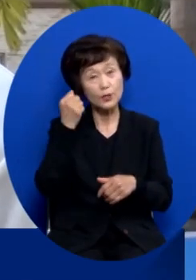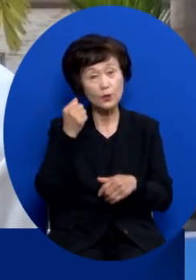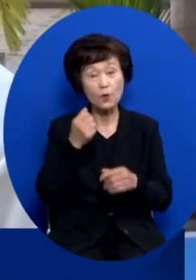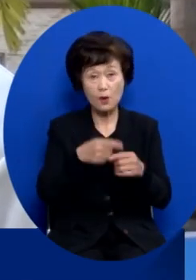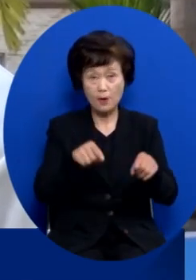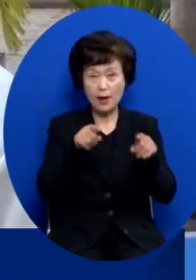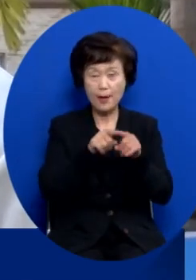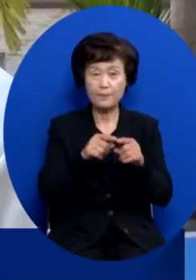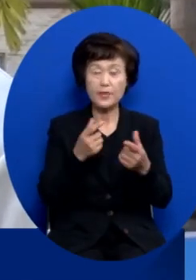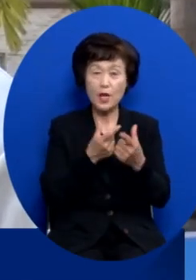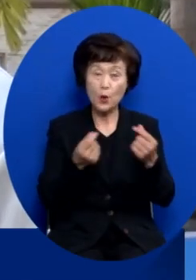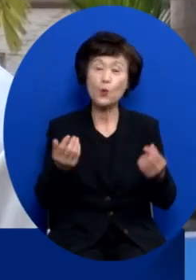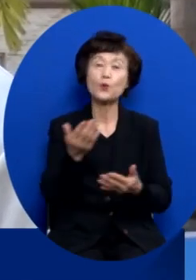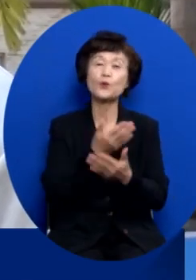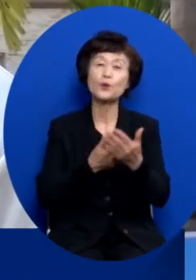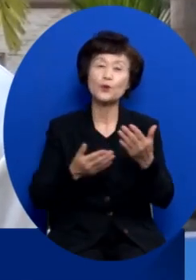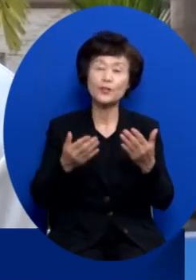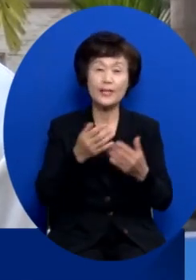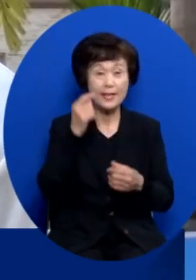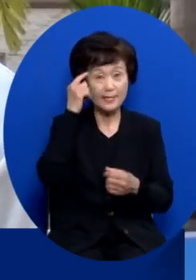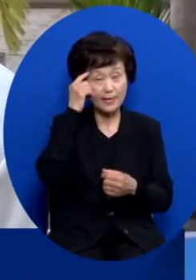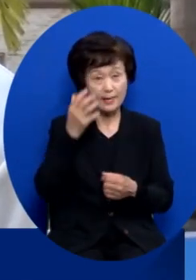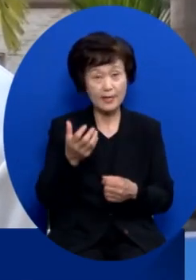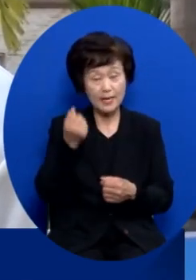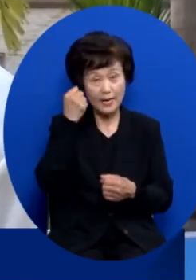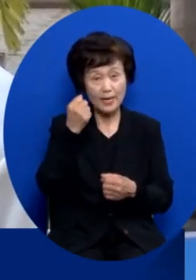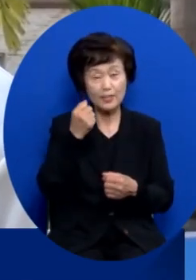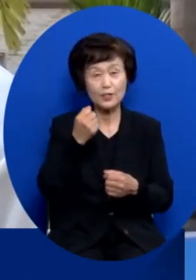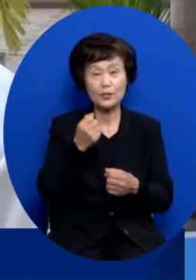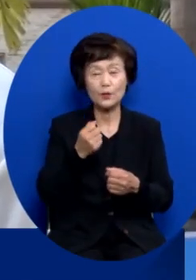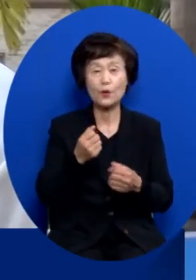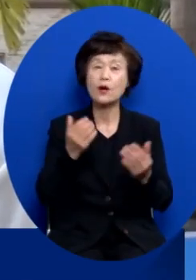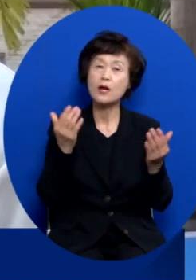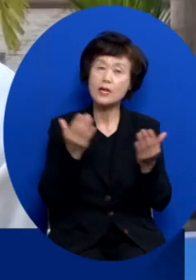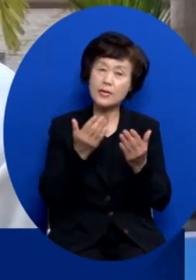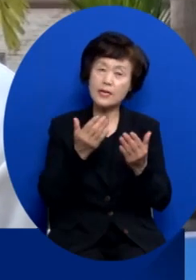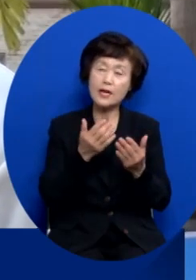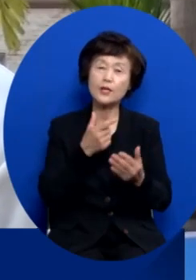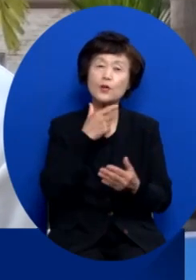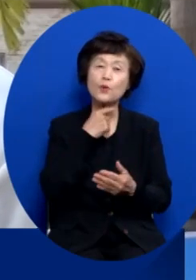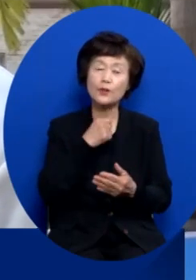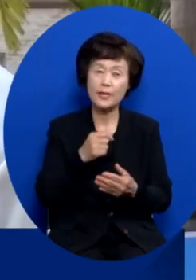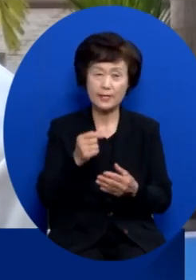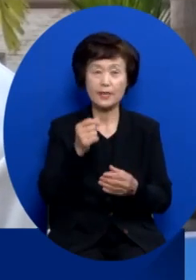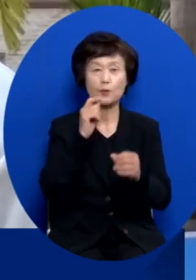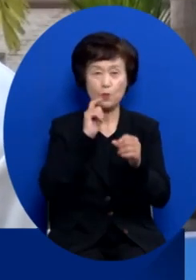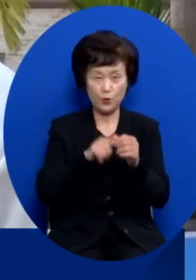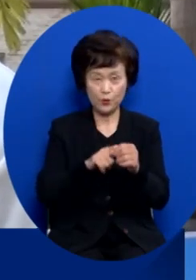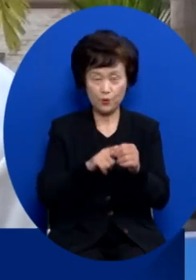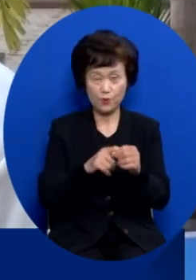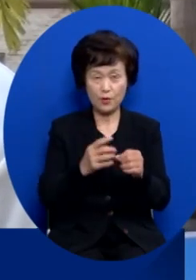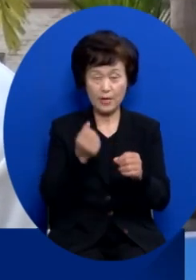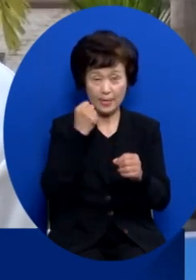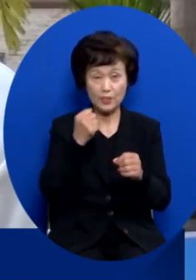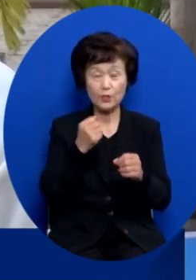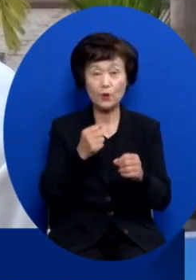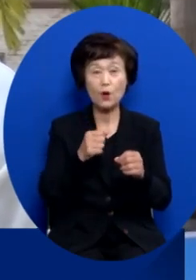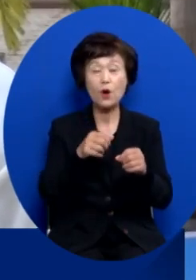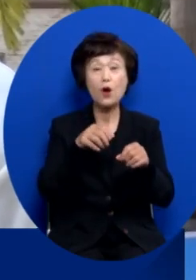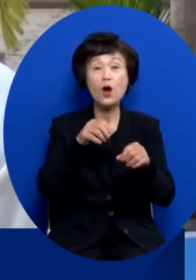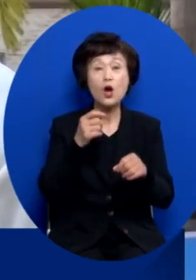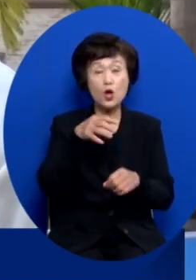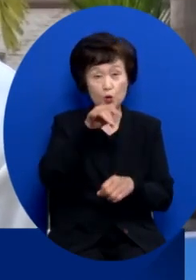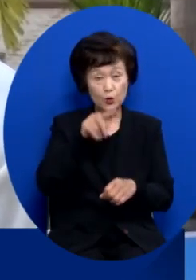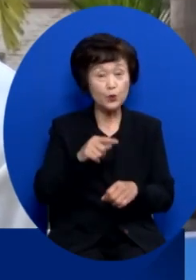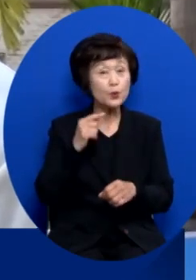같이 공동체로서 같이 이끌어 나가는 그러한 선교대회의 목표를 가지고 이번에 윤창규